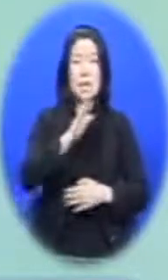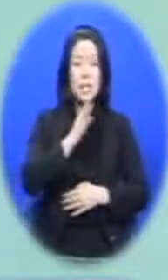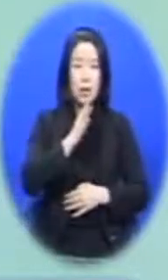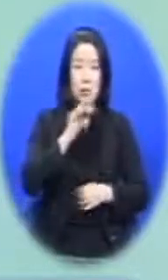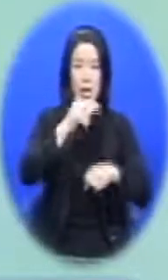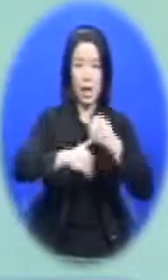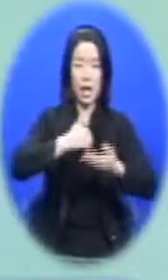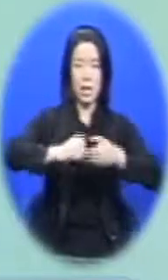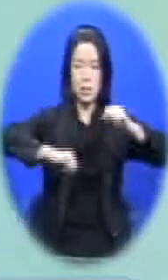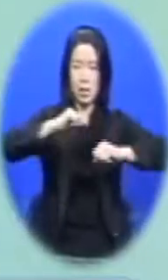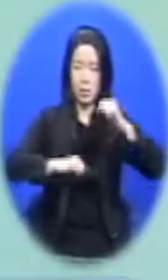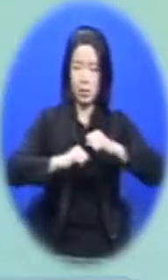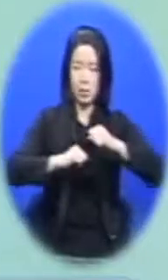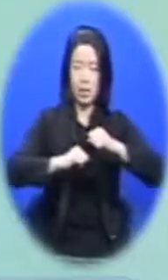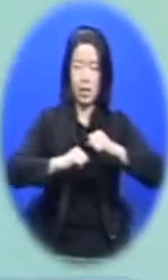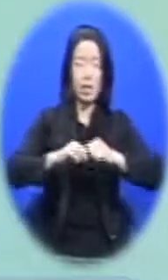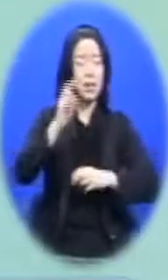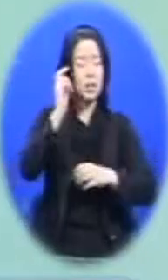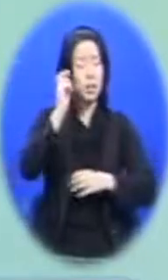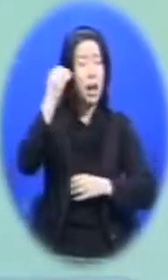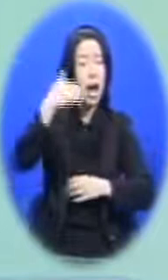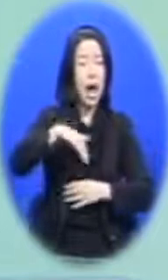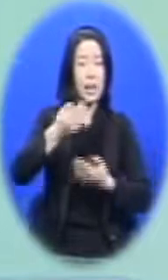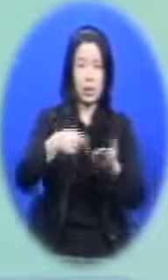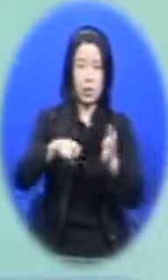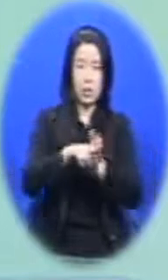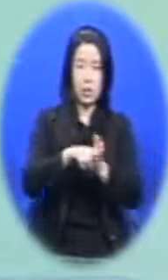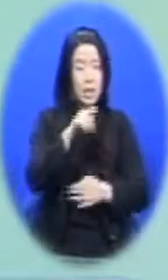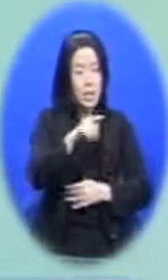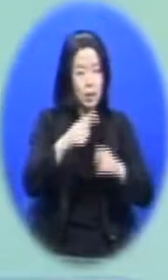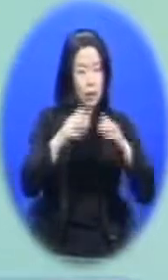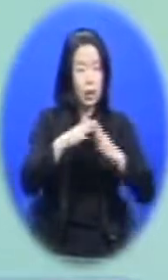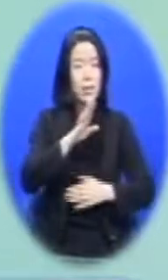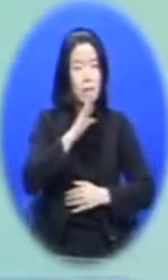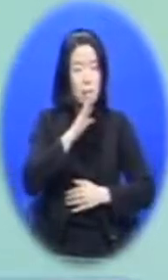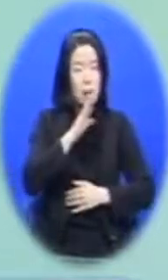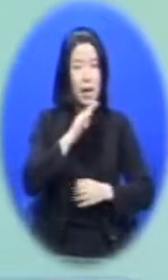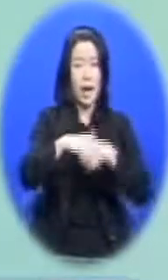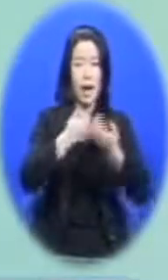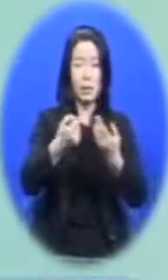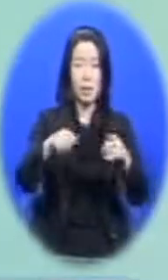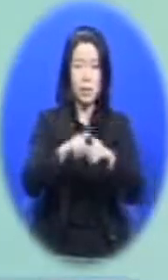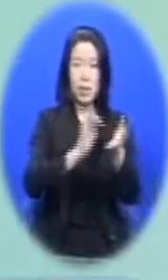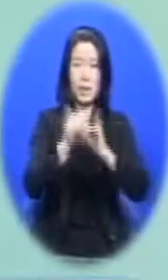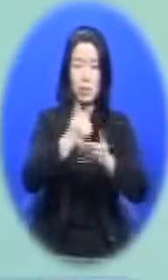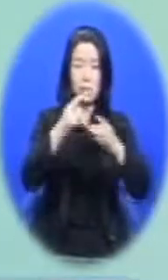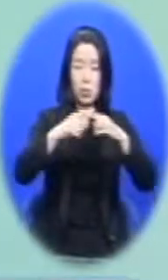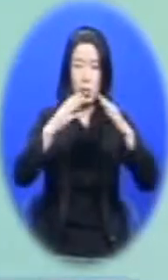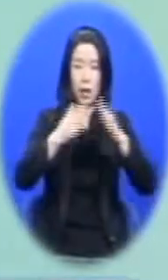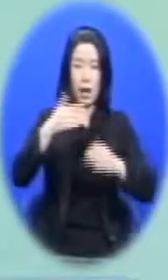정말 하나님의 역사구나. 이 교회가 정말 주님이 함께 하시는 예수님의 교회구나 하는 증거는